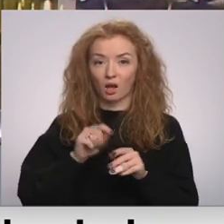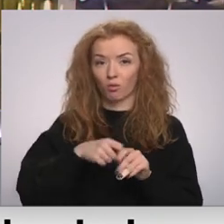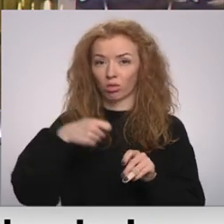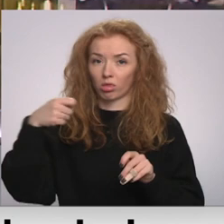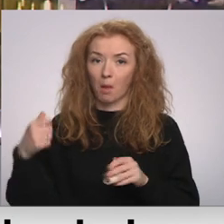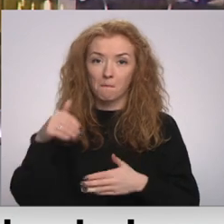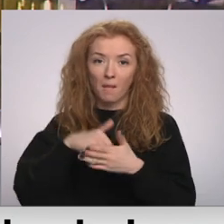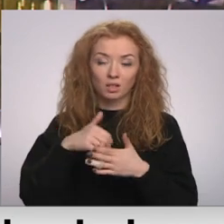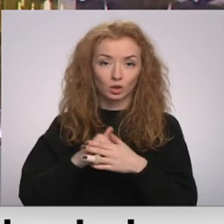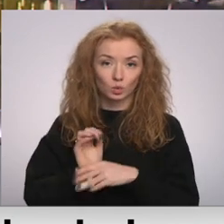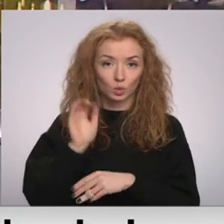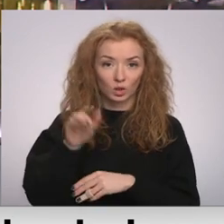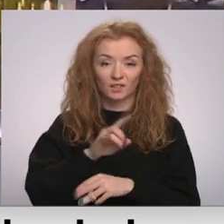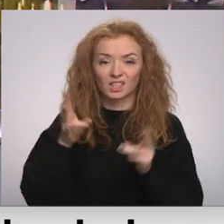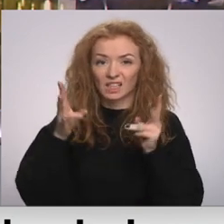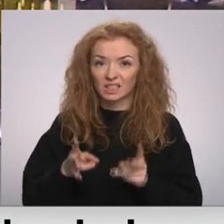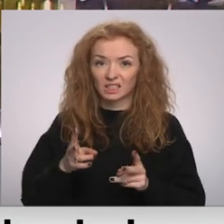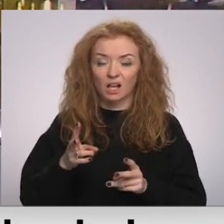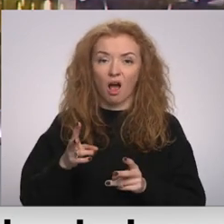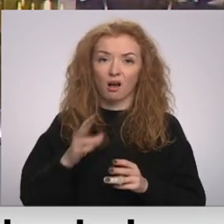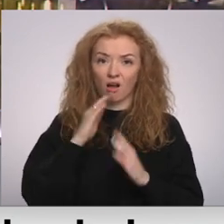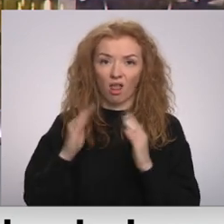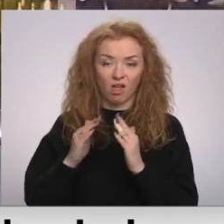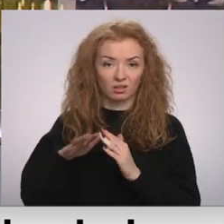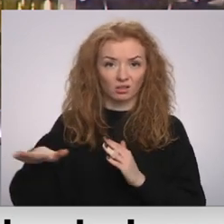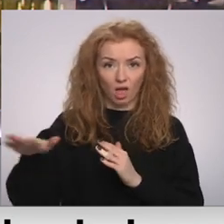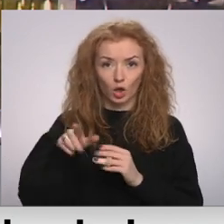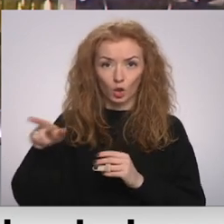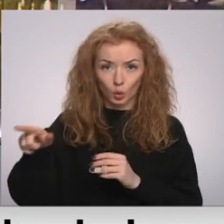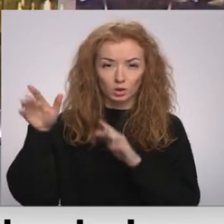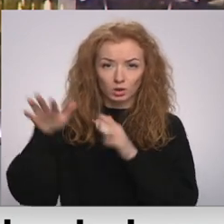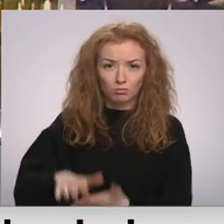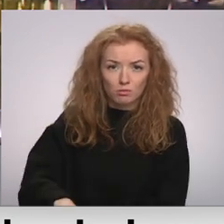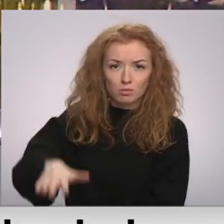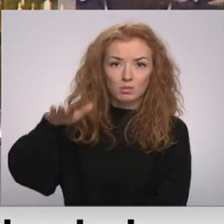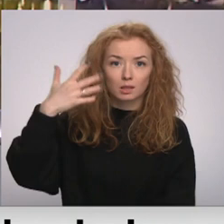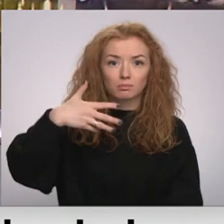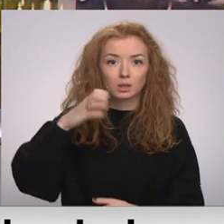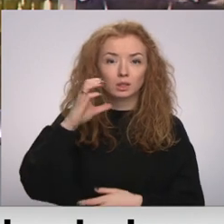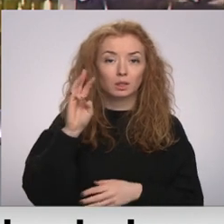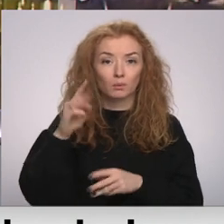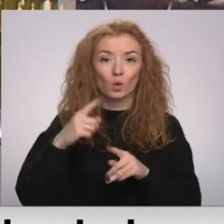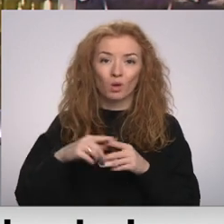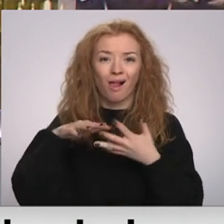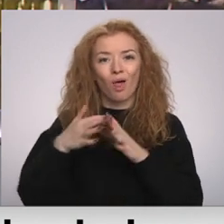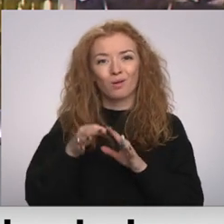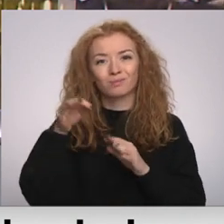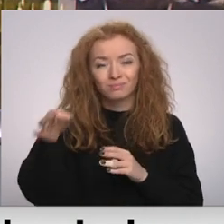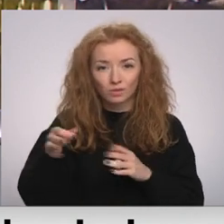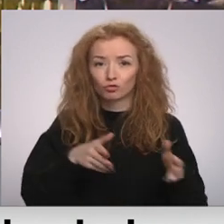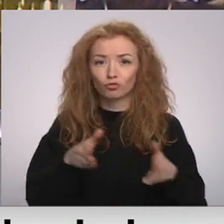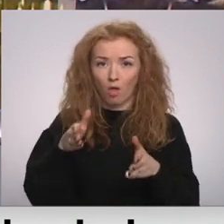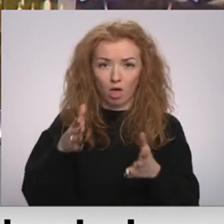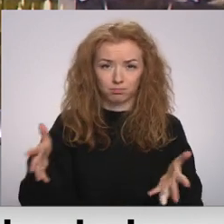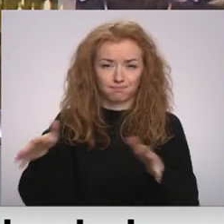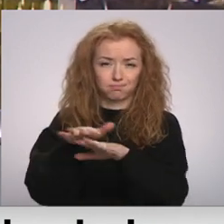sūtījumi. Viskritiskākā situācija ir Rēzeknes novadā, kur sniega segas biezums sasniedzis pat pusmetru. Līdz viencētām laukos ceļi ir